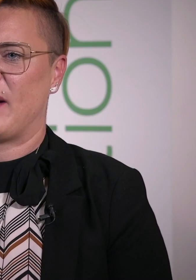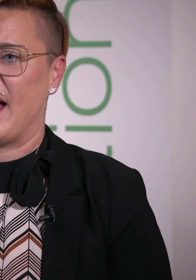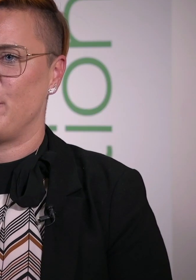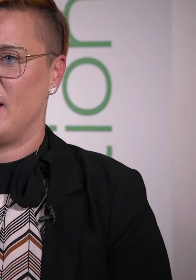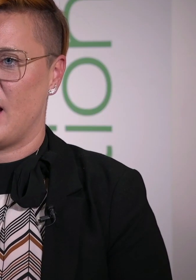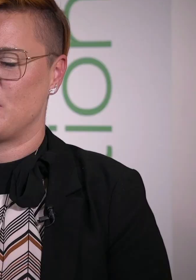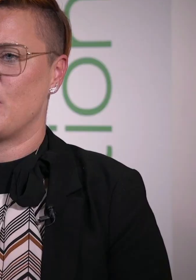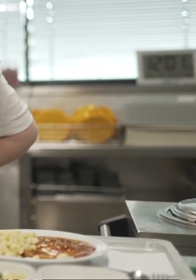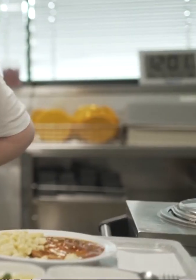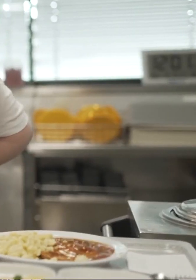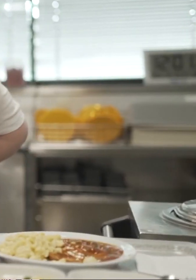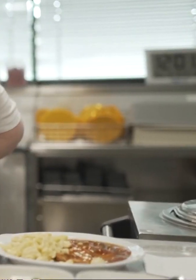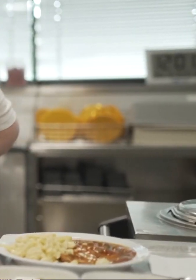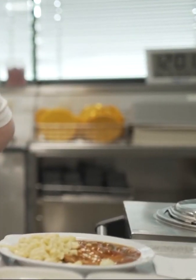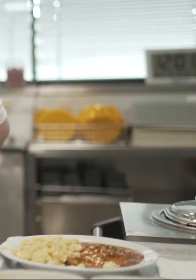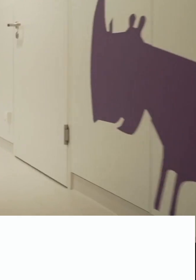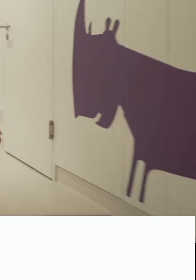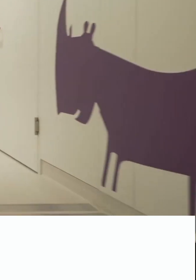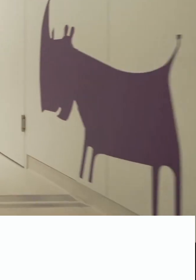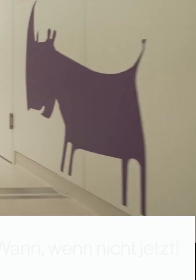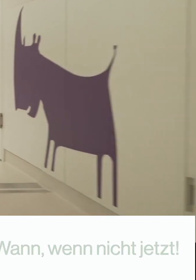genau gleich viel leisten, nur anders.